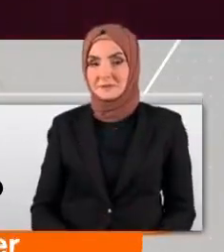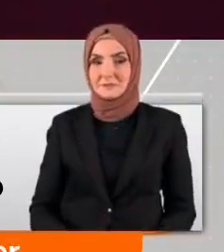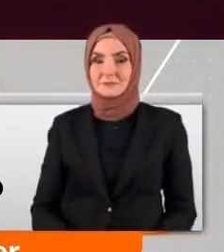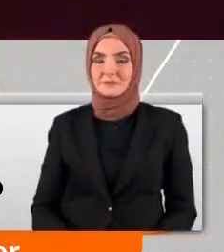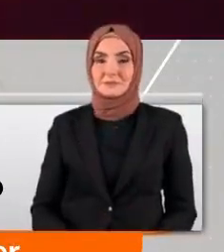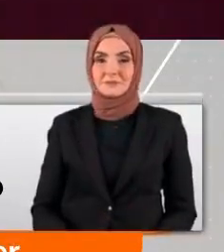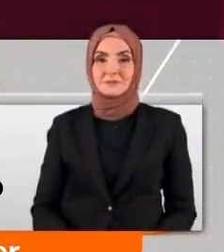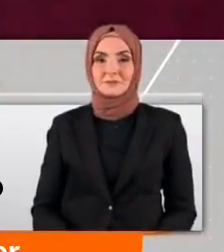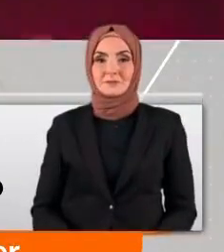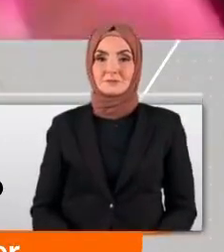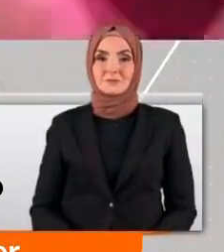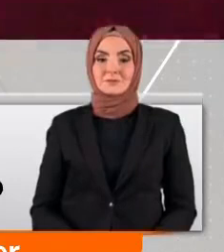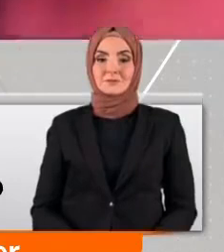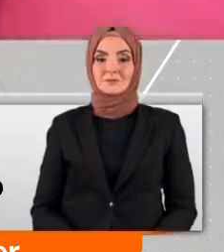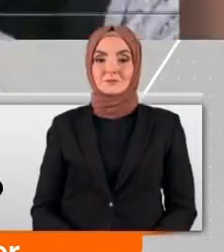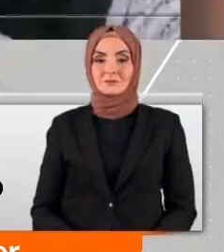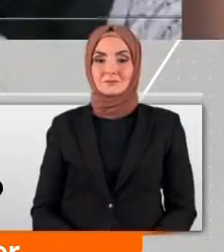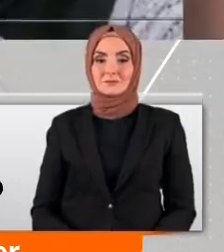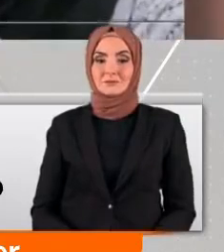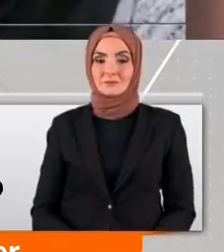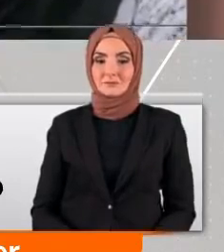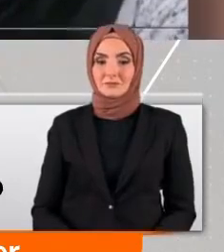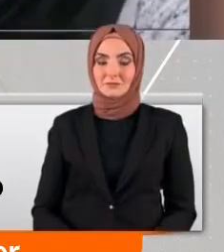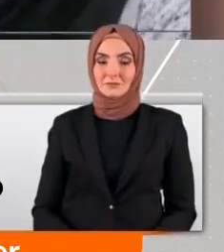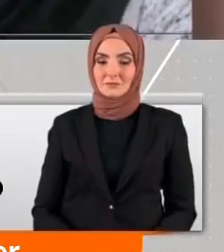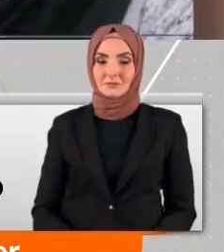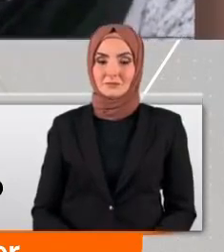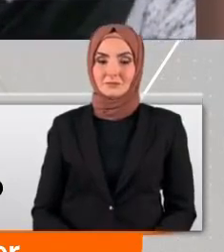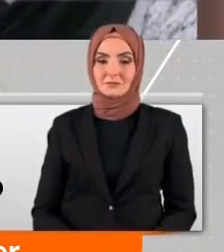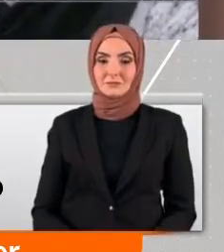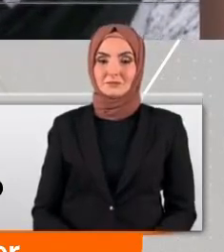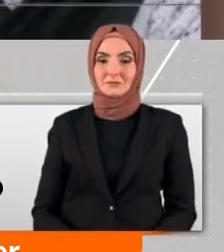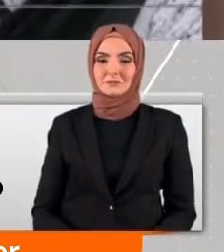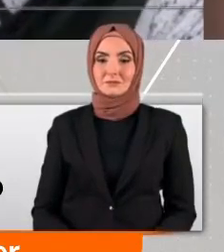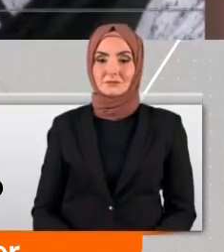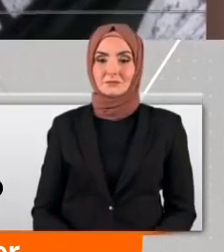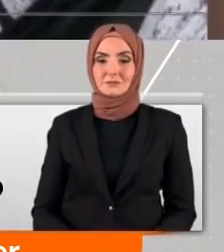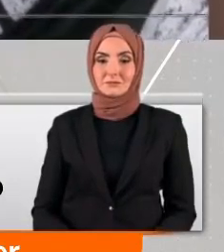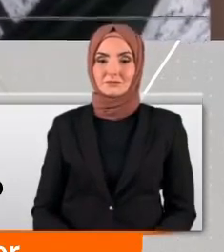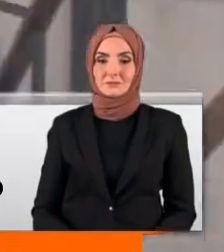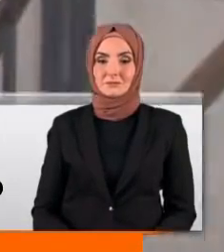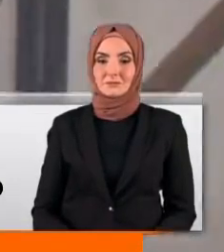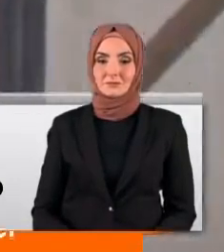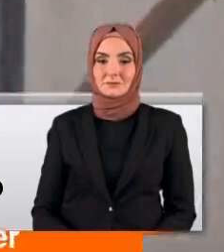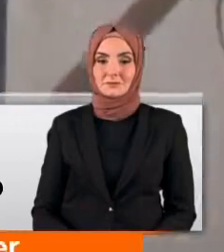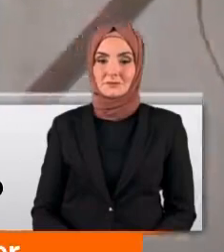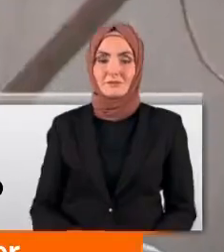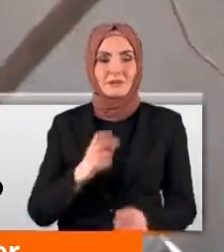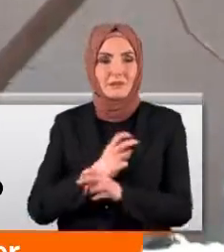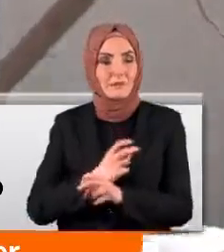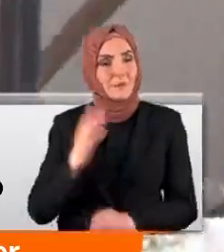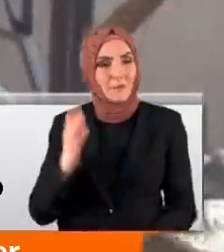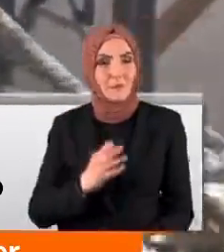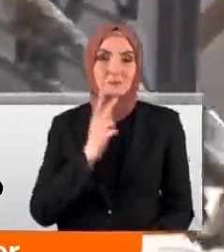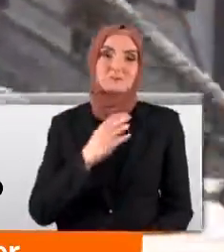vardı benim. Ondan bir hasıra vardı bende, bana hediye etmişti. Bir hocası tiyatro metni istemiş ondan. Tüm risklere rağmen